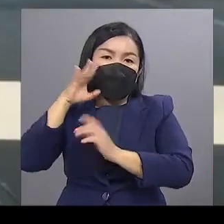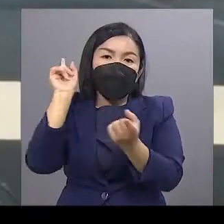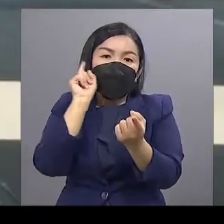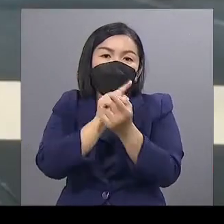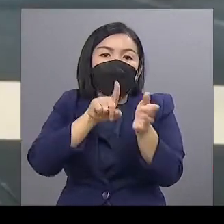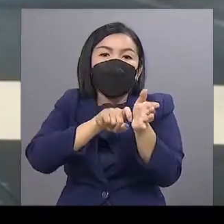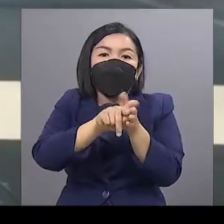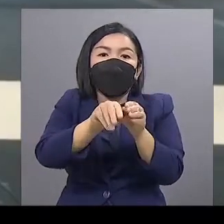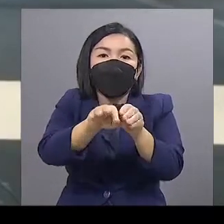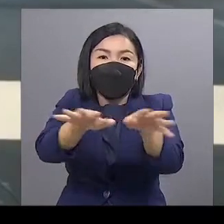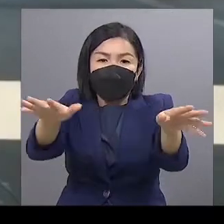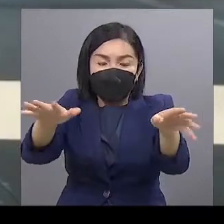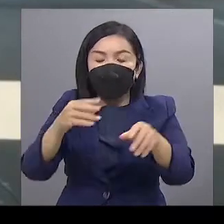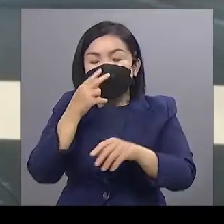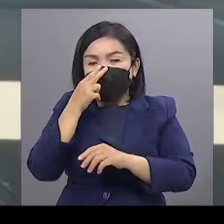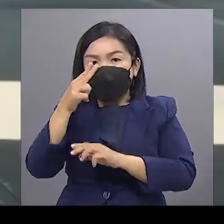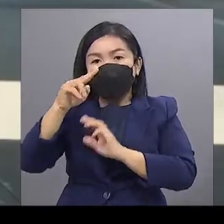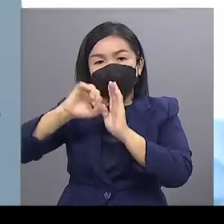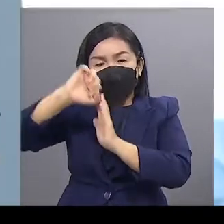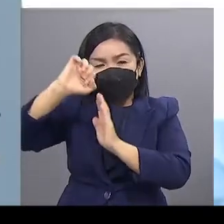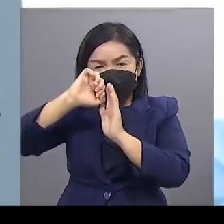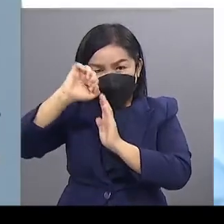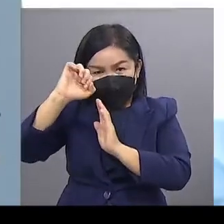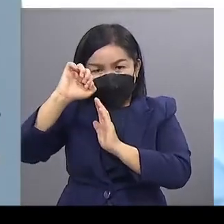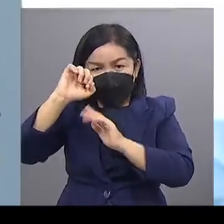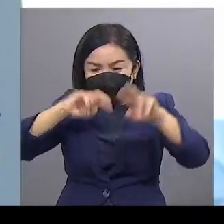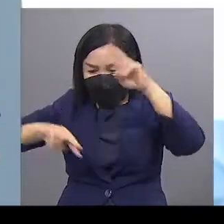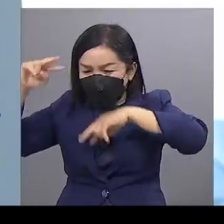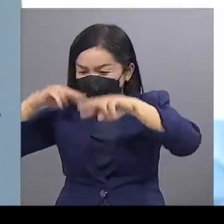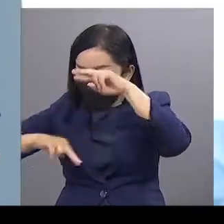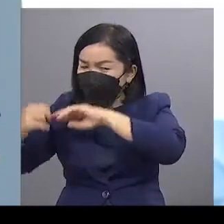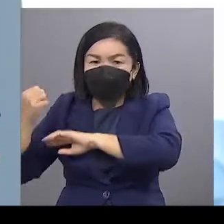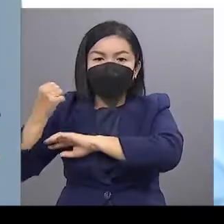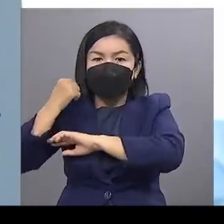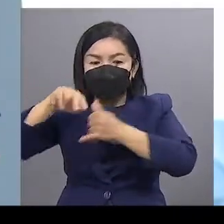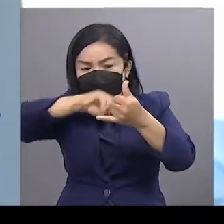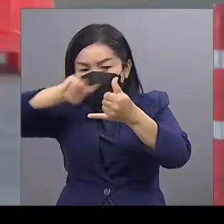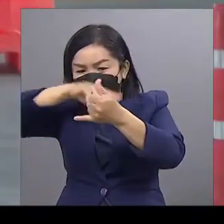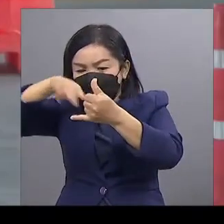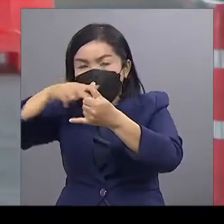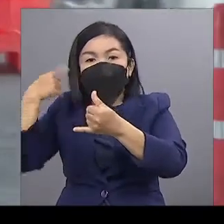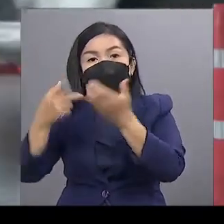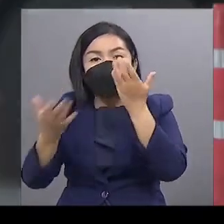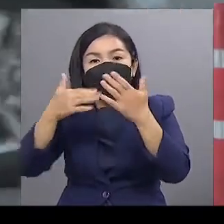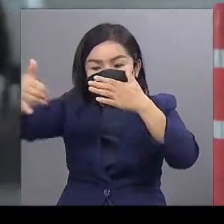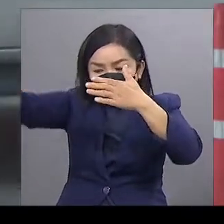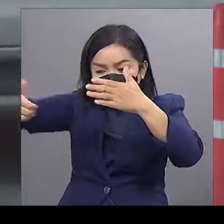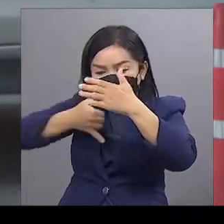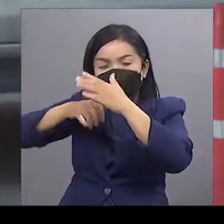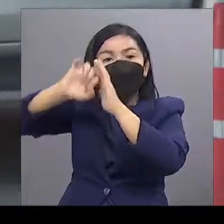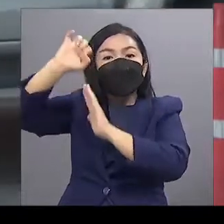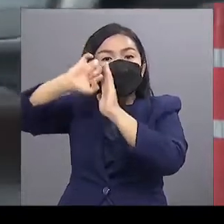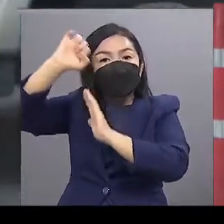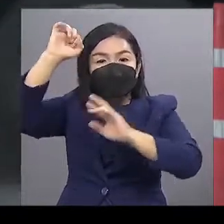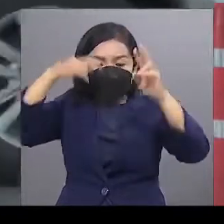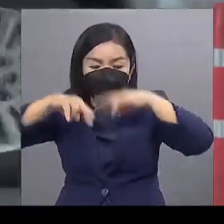ที่จังหวัดเชียงใหม่ต้องพยายามคุมเข้มคัดกรองคนที่เดินทางเข้าเชียงใหม่อย่างเข้มงวดในทุกช่องทางค่ะเ